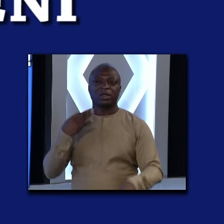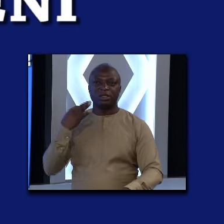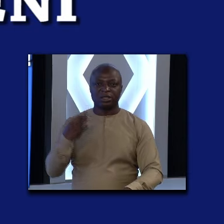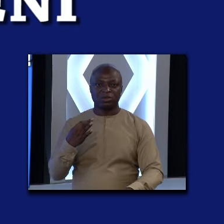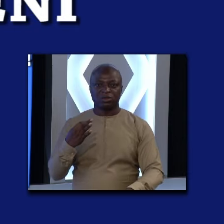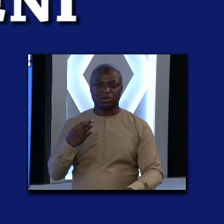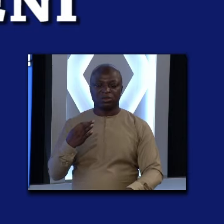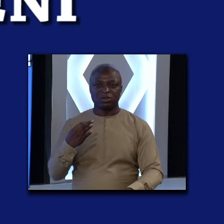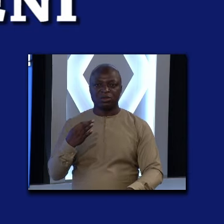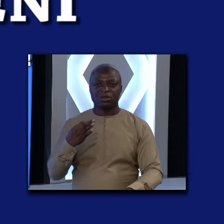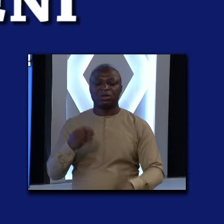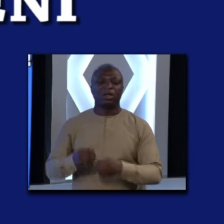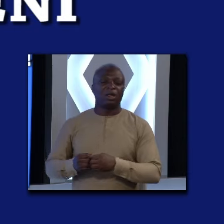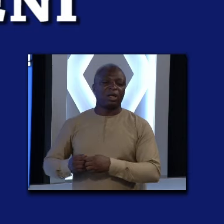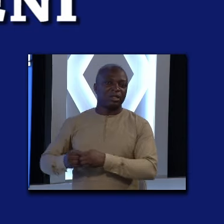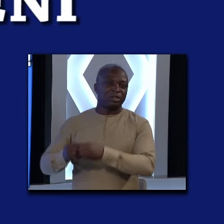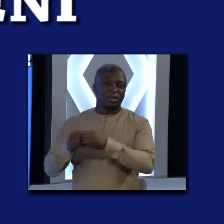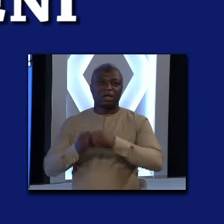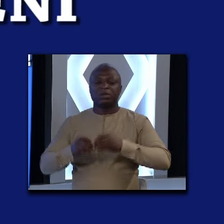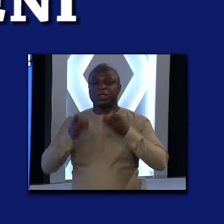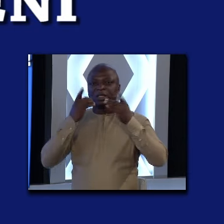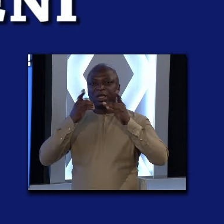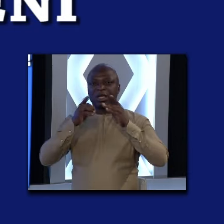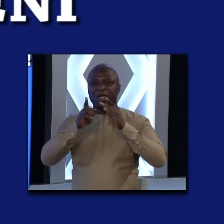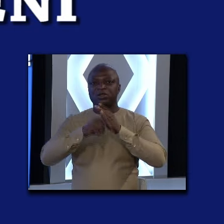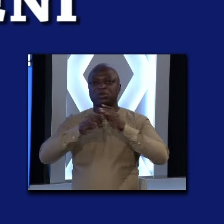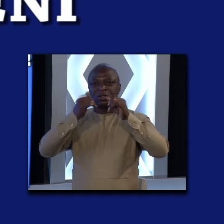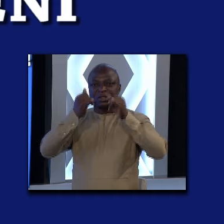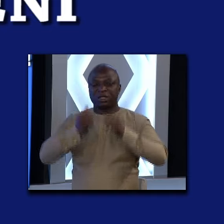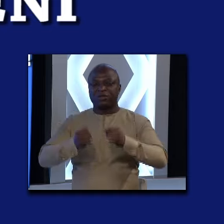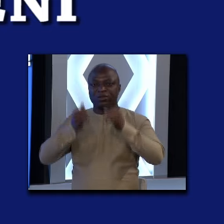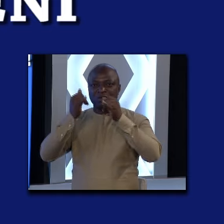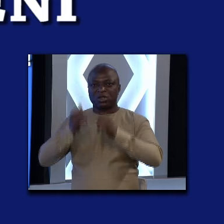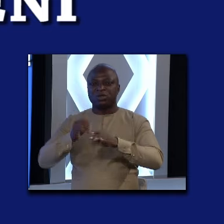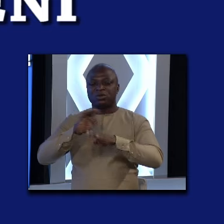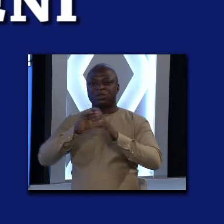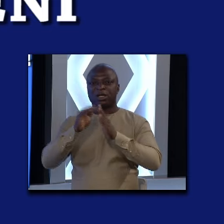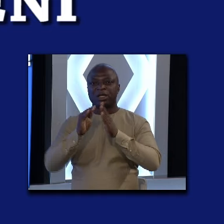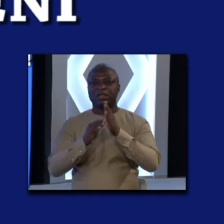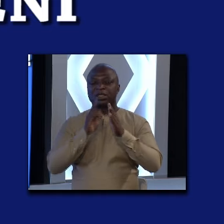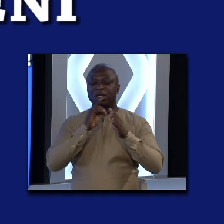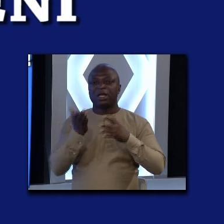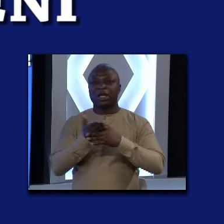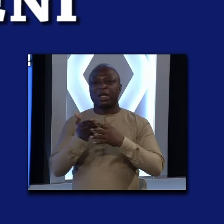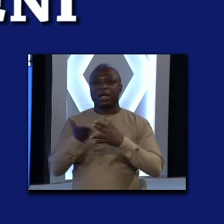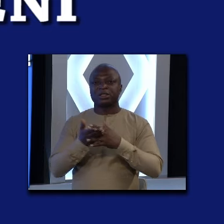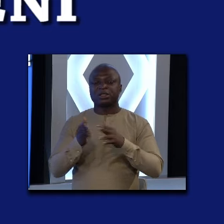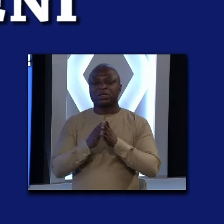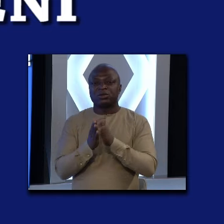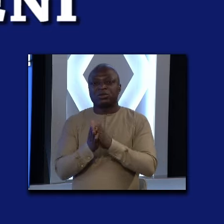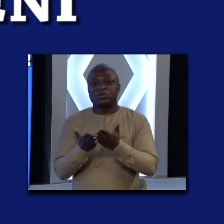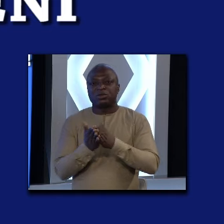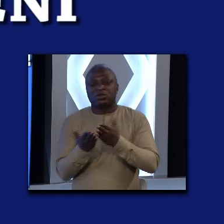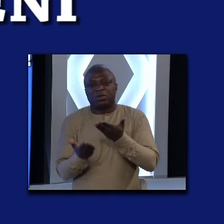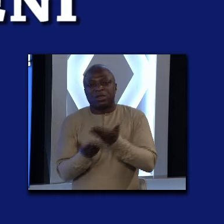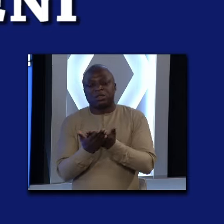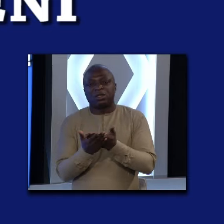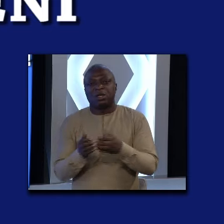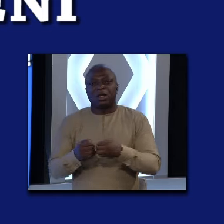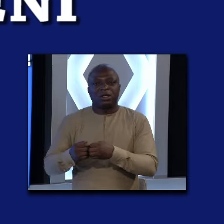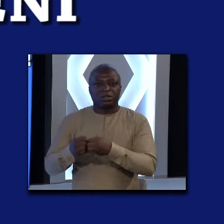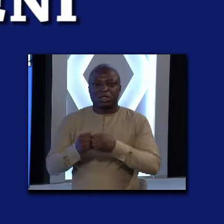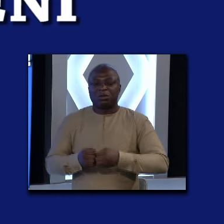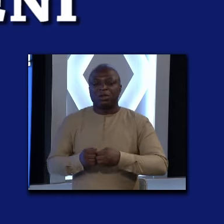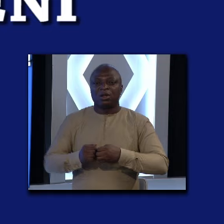candidature. L'ensemble des déclarations individuelles d'une liste est rangé dans une chemise à sangle